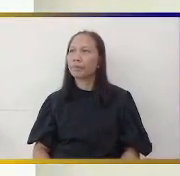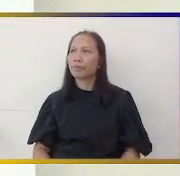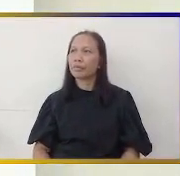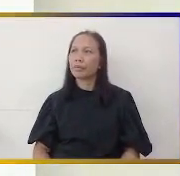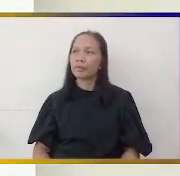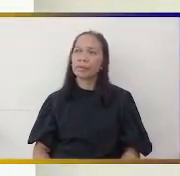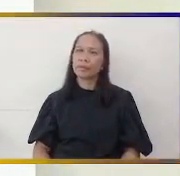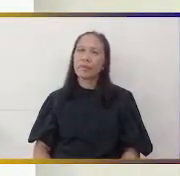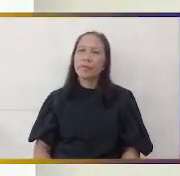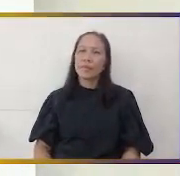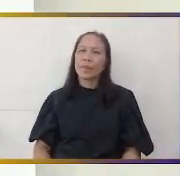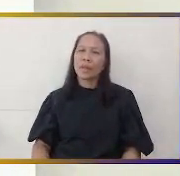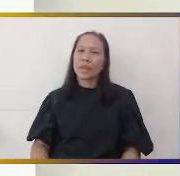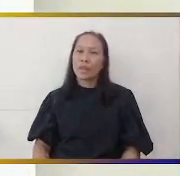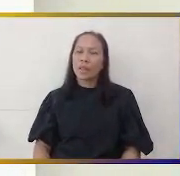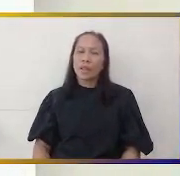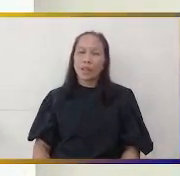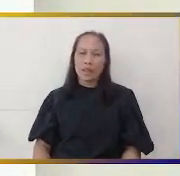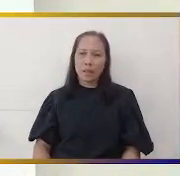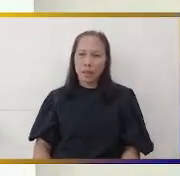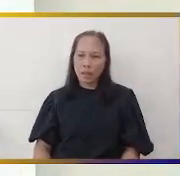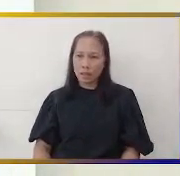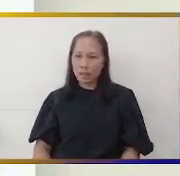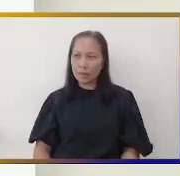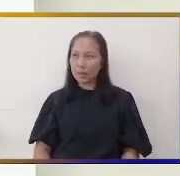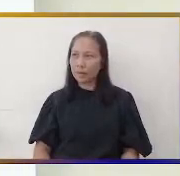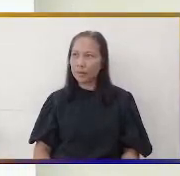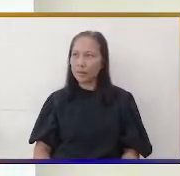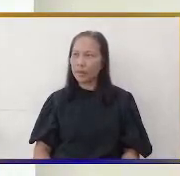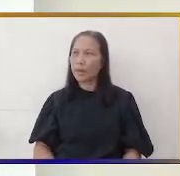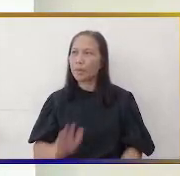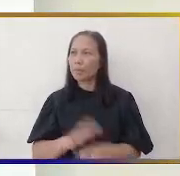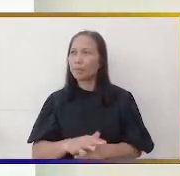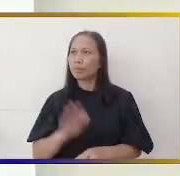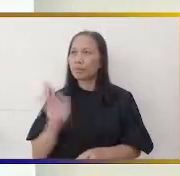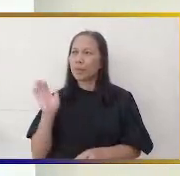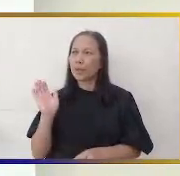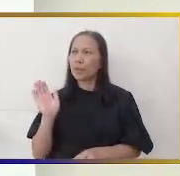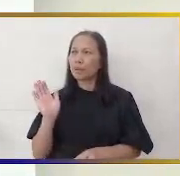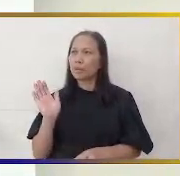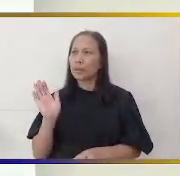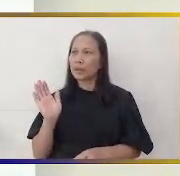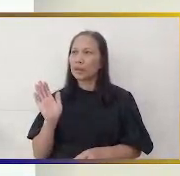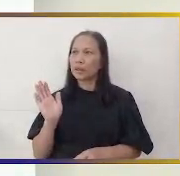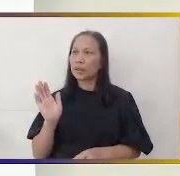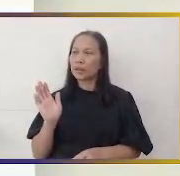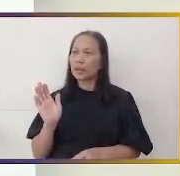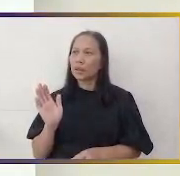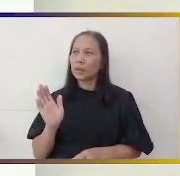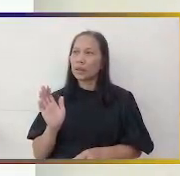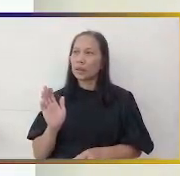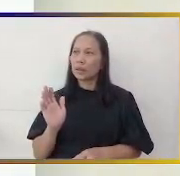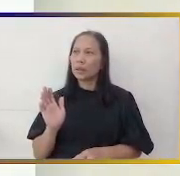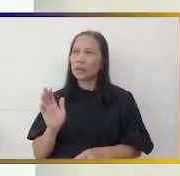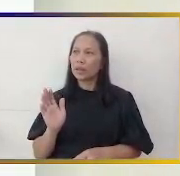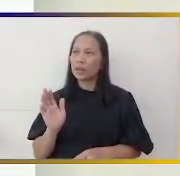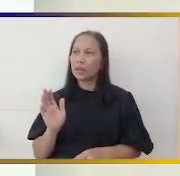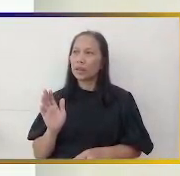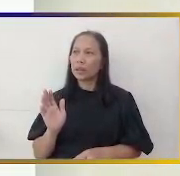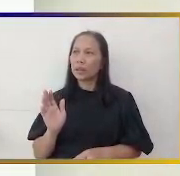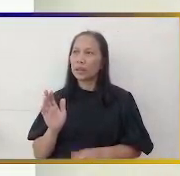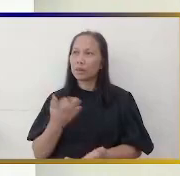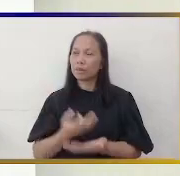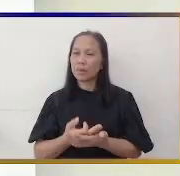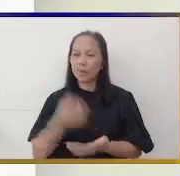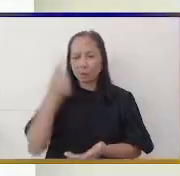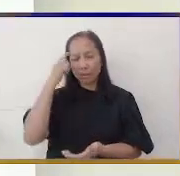ranch po natin nung nagpa race yan Si pastor Bago yun nagsasabi na Si pastor sa atin Nagsabi ako ng amount